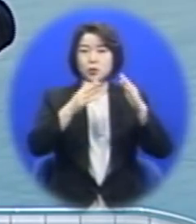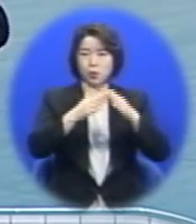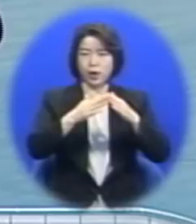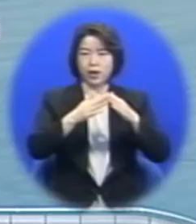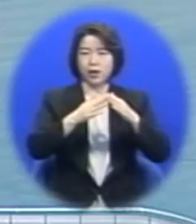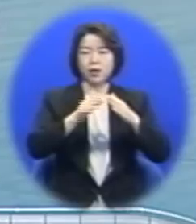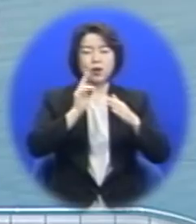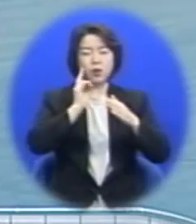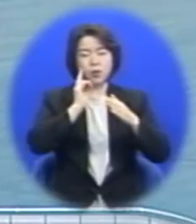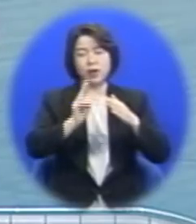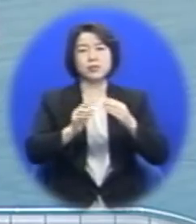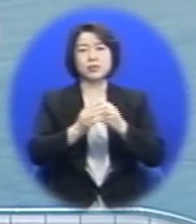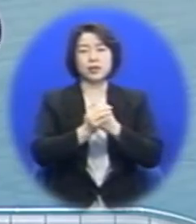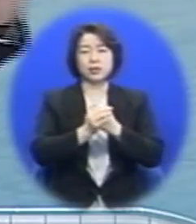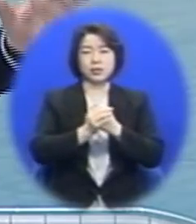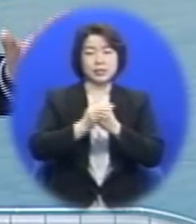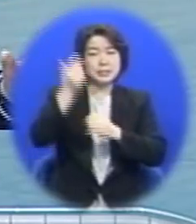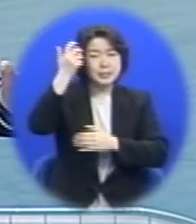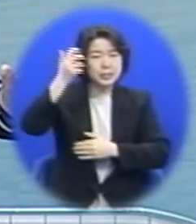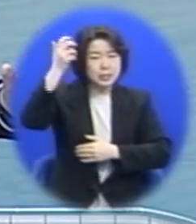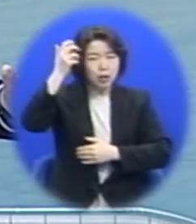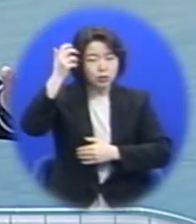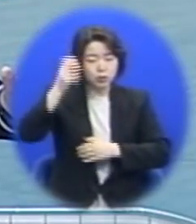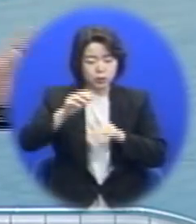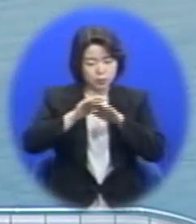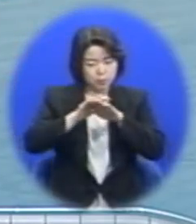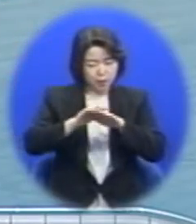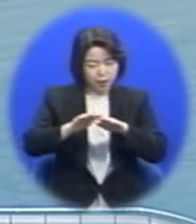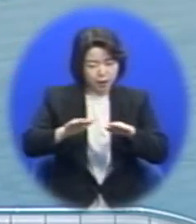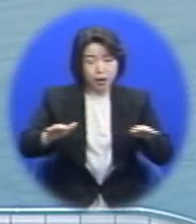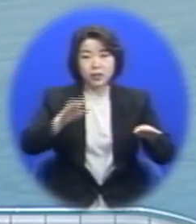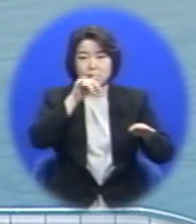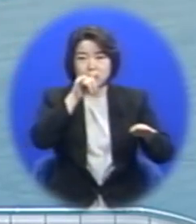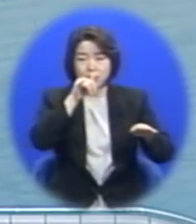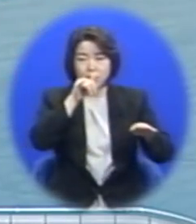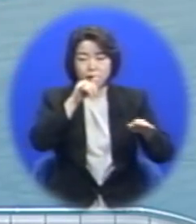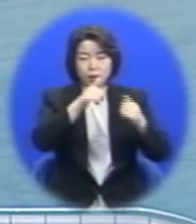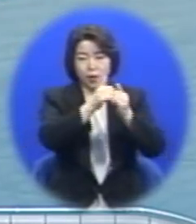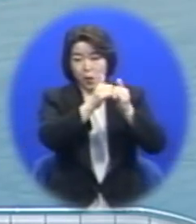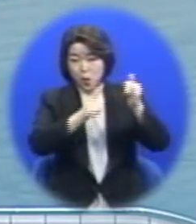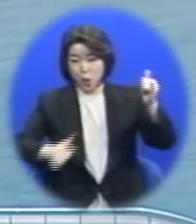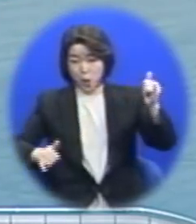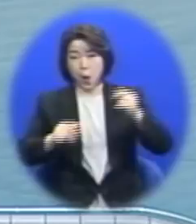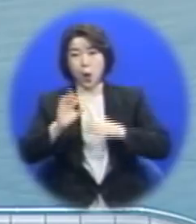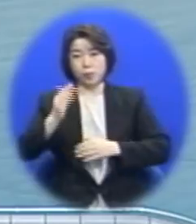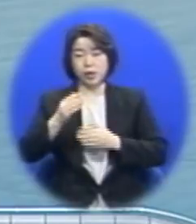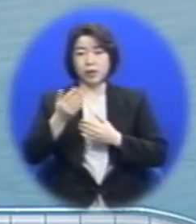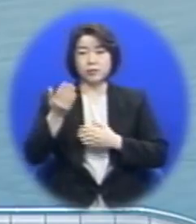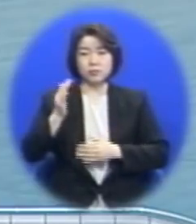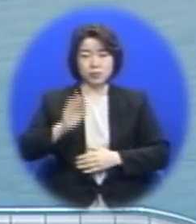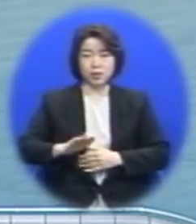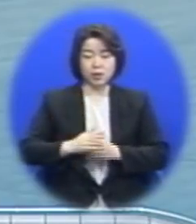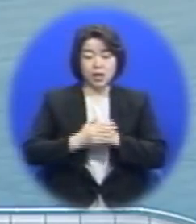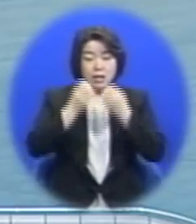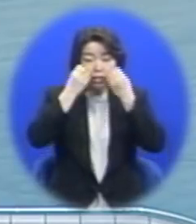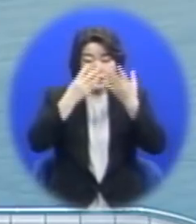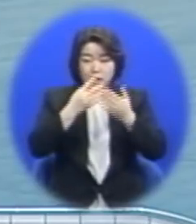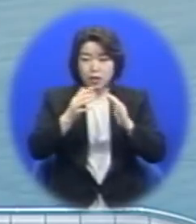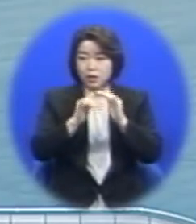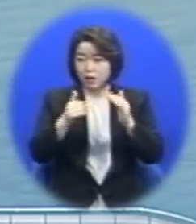굉장히 영적으로 정체되어져 있었습니다. 역사는 오래되었는데 새 가족은 거의